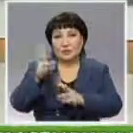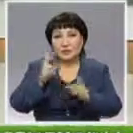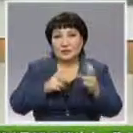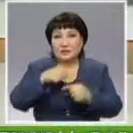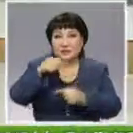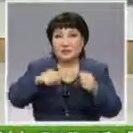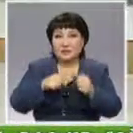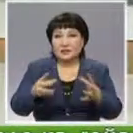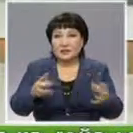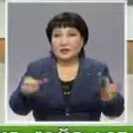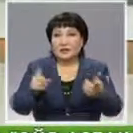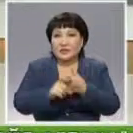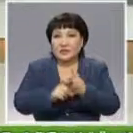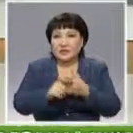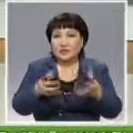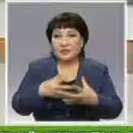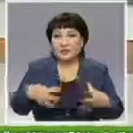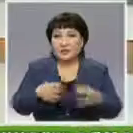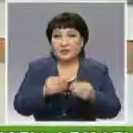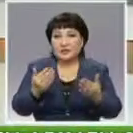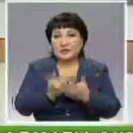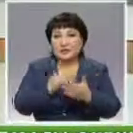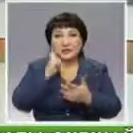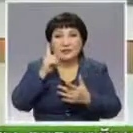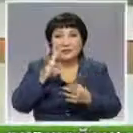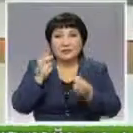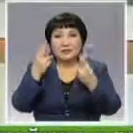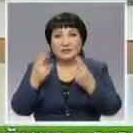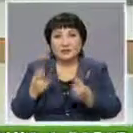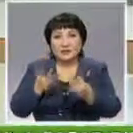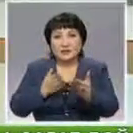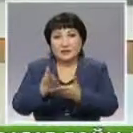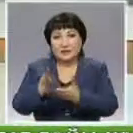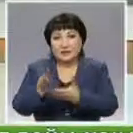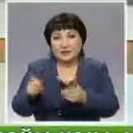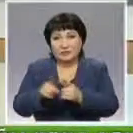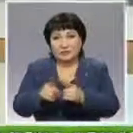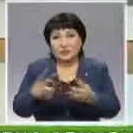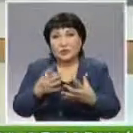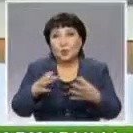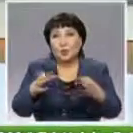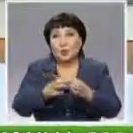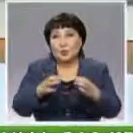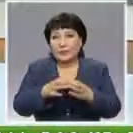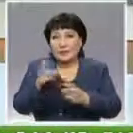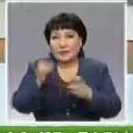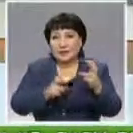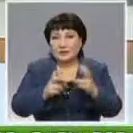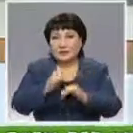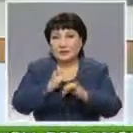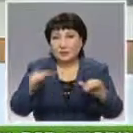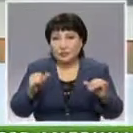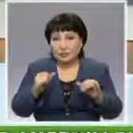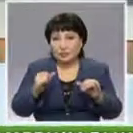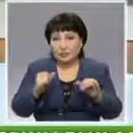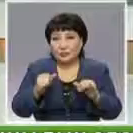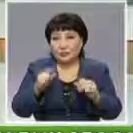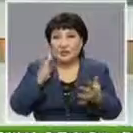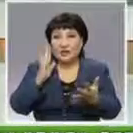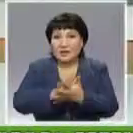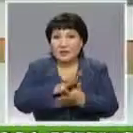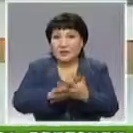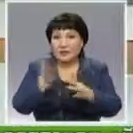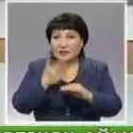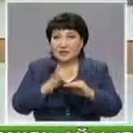қосатын бірлестік жас мамандарға бағыт сілтеп отырады. Сонымен қатар ұйым кәсіпкерлікті дамытуға гранттар мен несиелер санын арттыруға